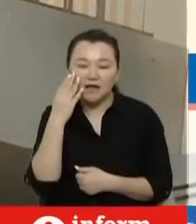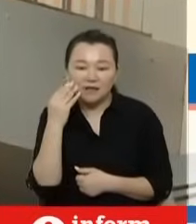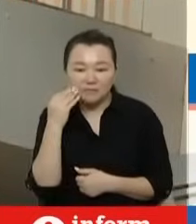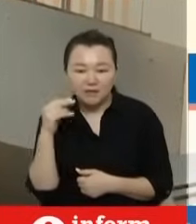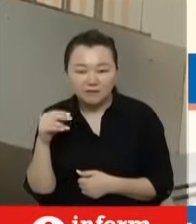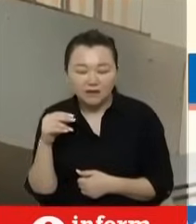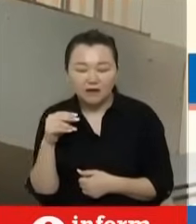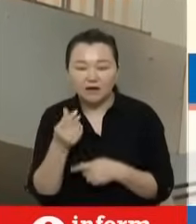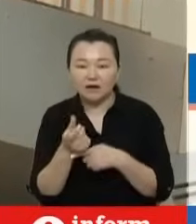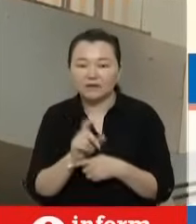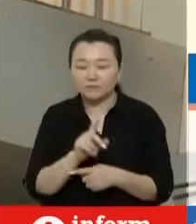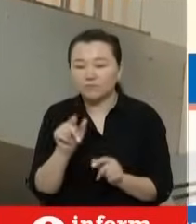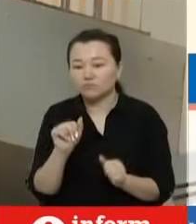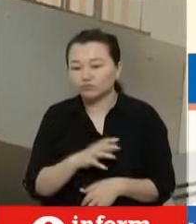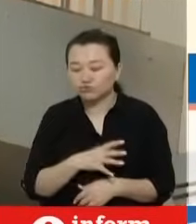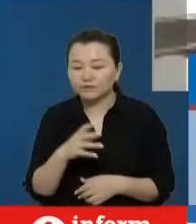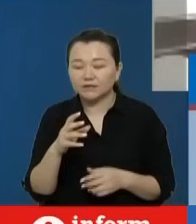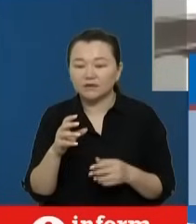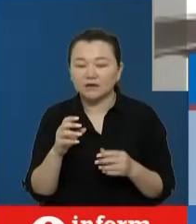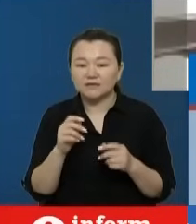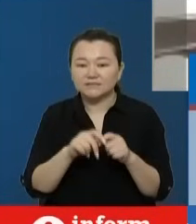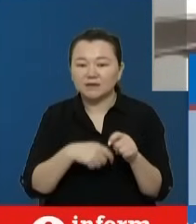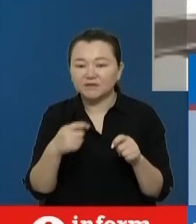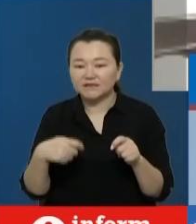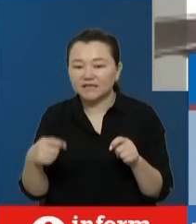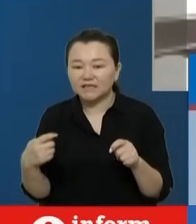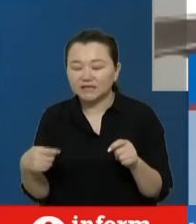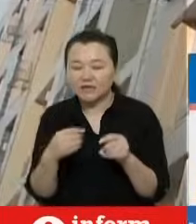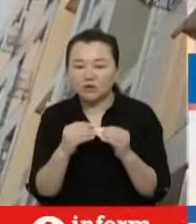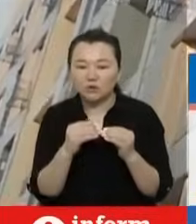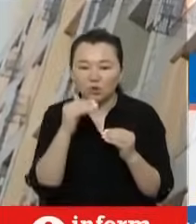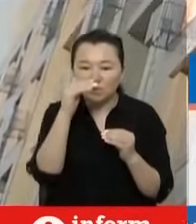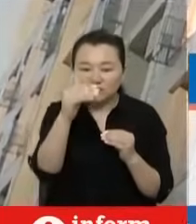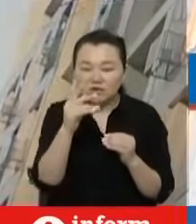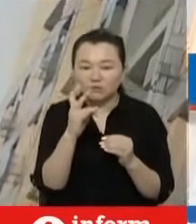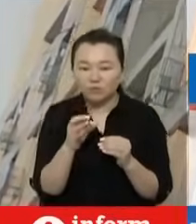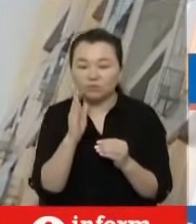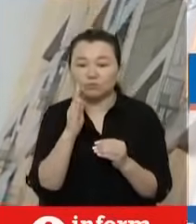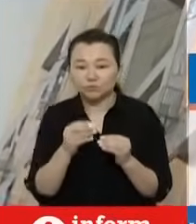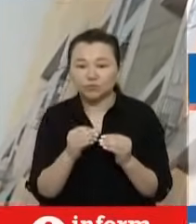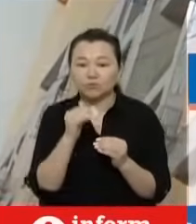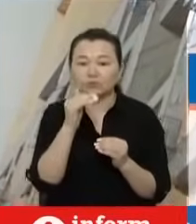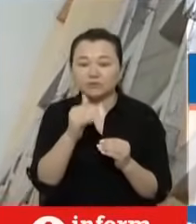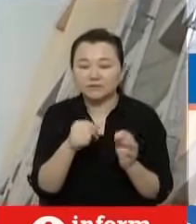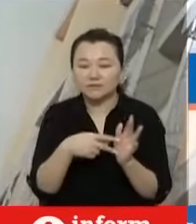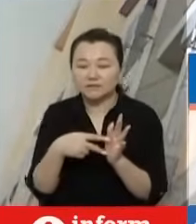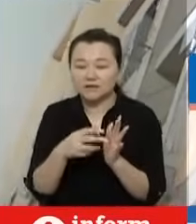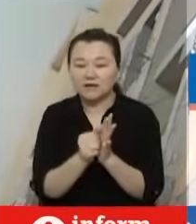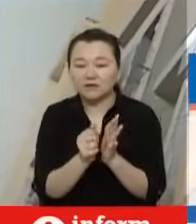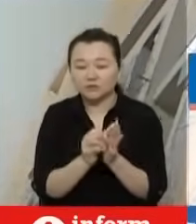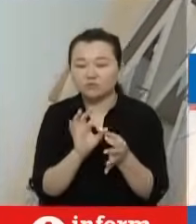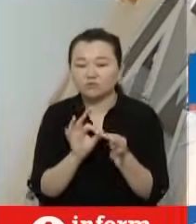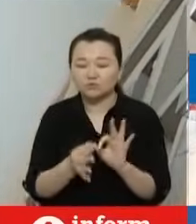то там может быть замедление роста, но рост все равно будет. При этом прогнозировать цены на аренду сложно,